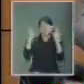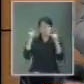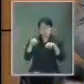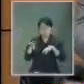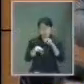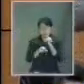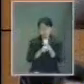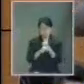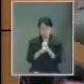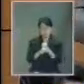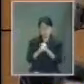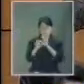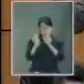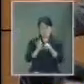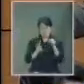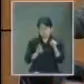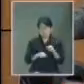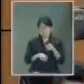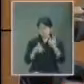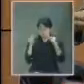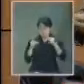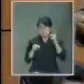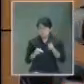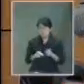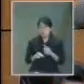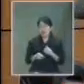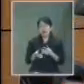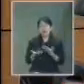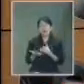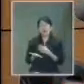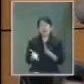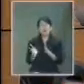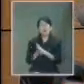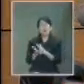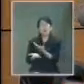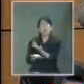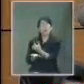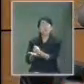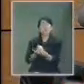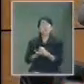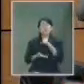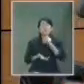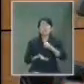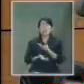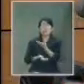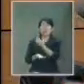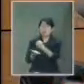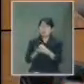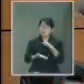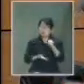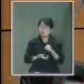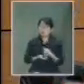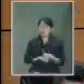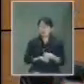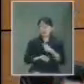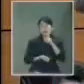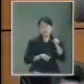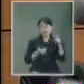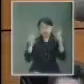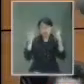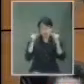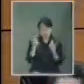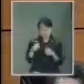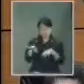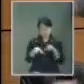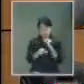งานอย่างนี้นายกต้องพึ่งเขาครับท่านนายกครับท่านบริหารต่อไป